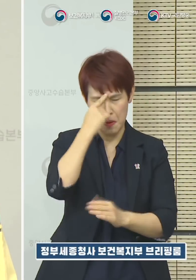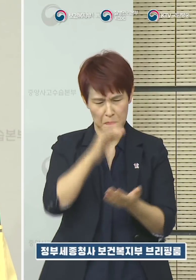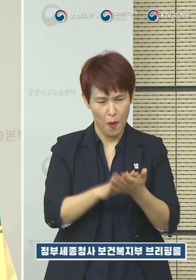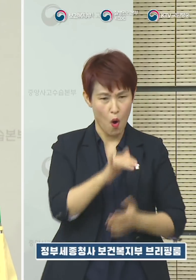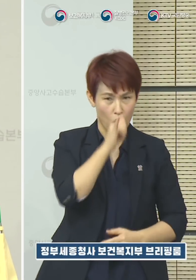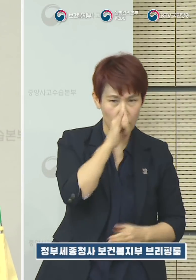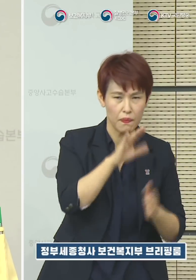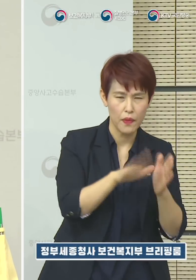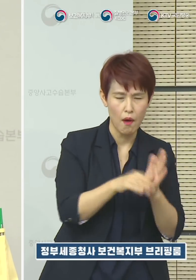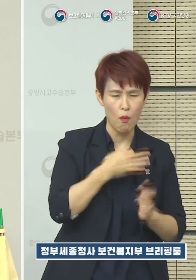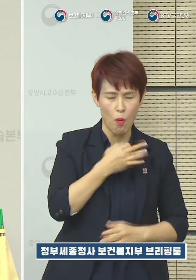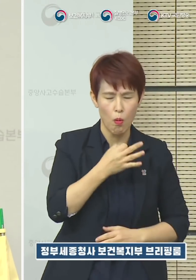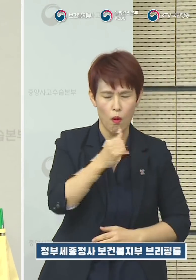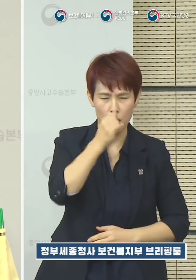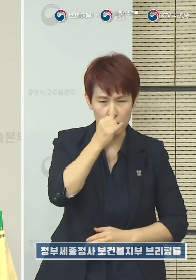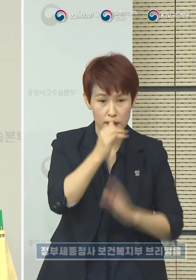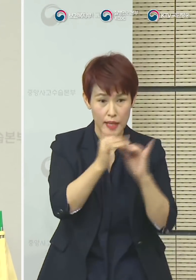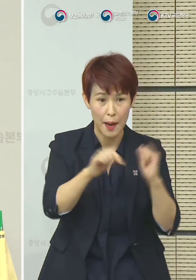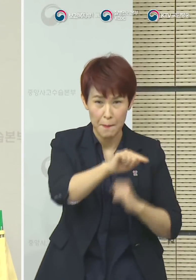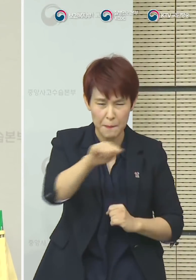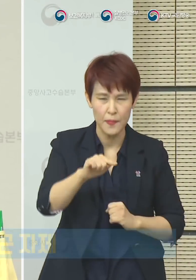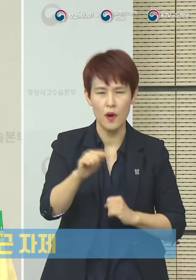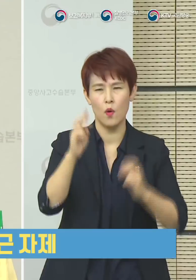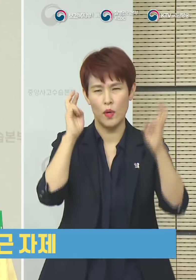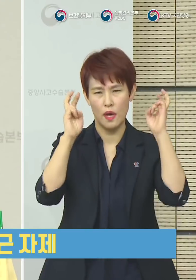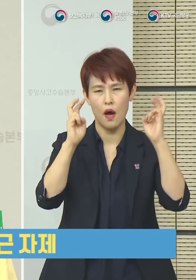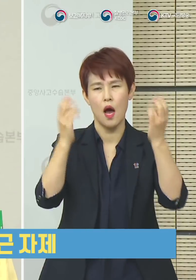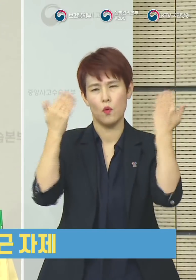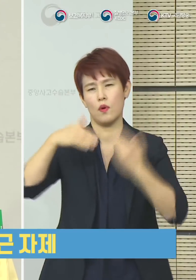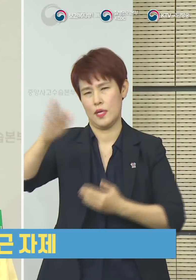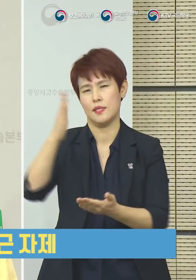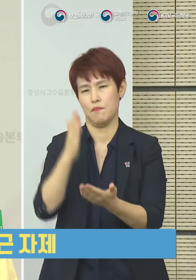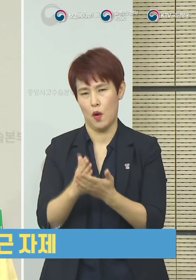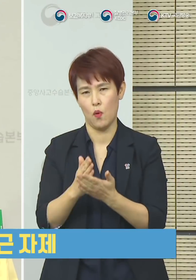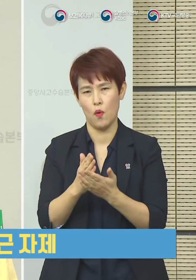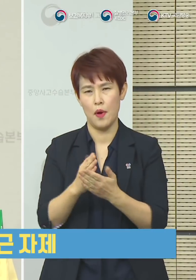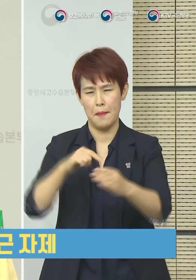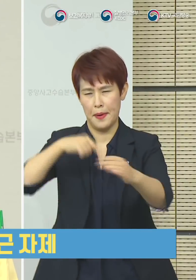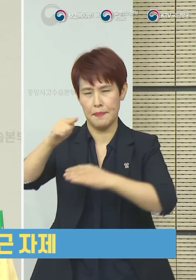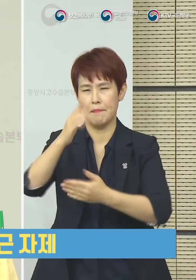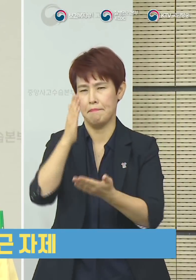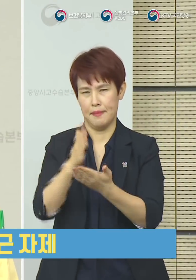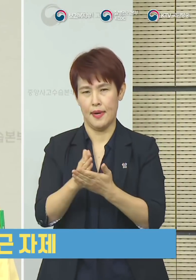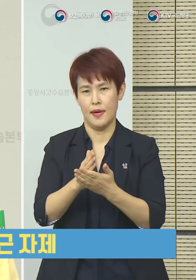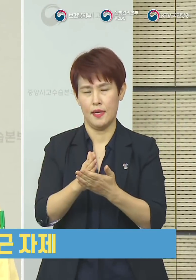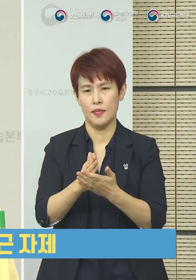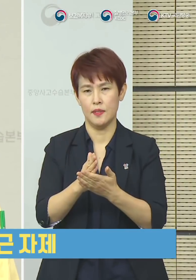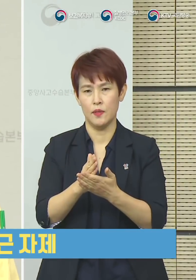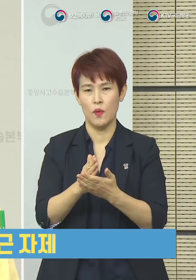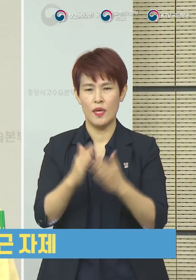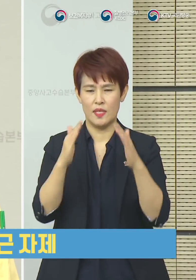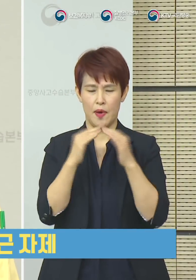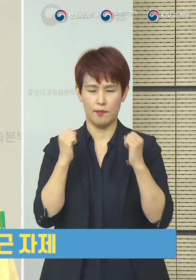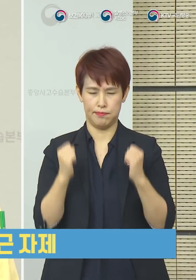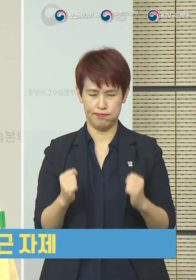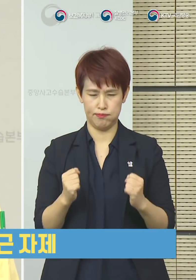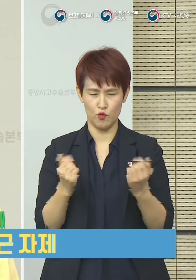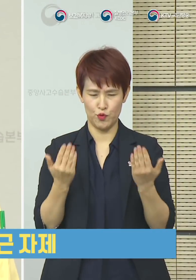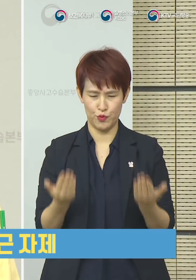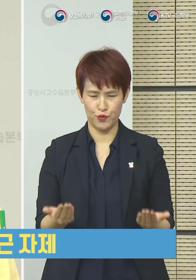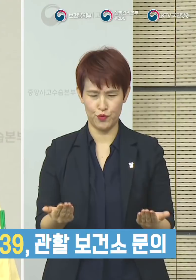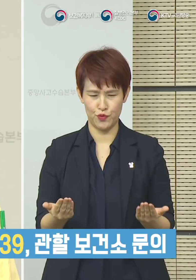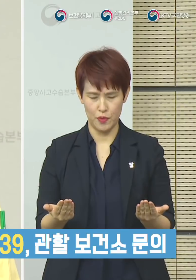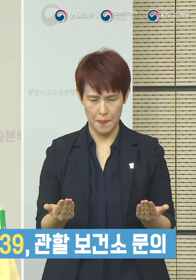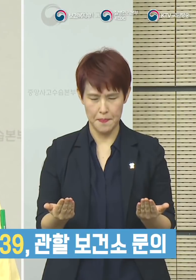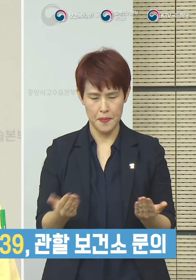발열이나 호흡기 증상이 나타난 사람은 등교나 출근을 하지 말고 외출을 자제하여야 하며 집에서 충분한 휴식을